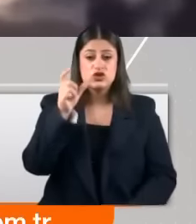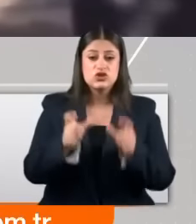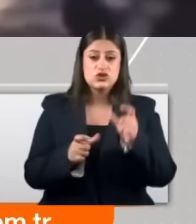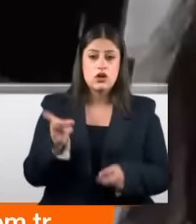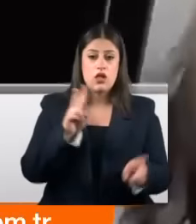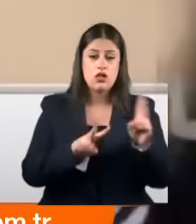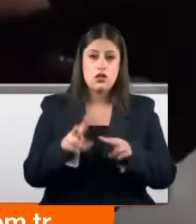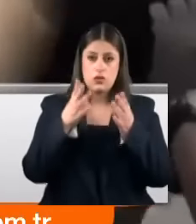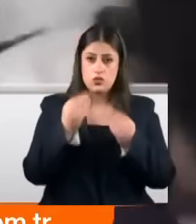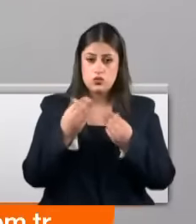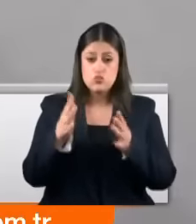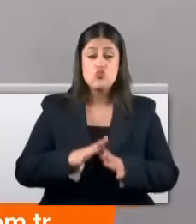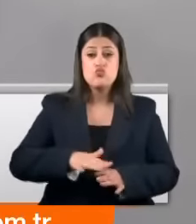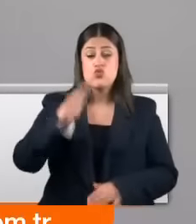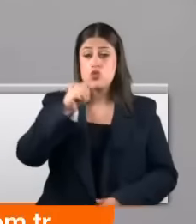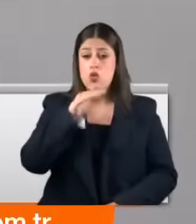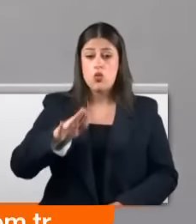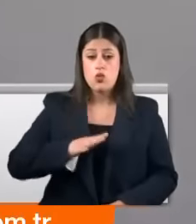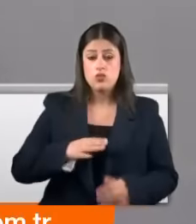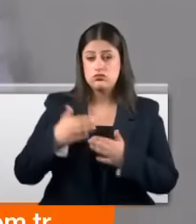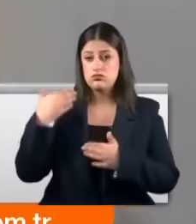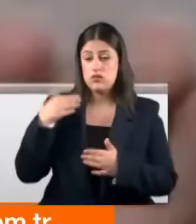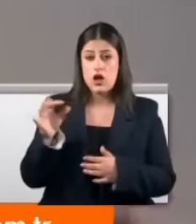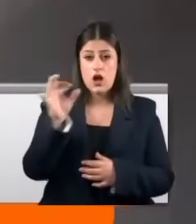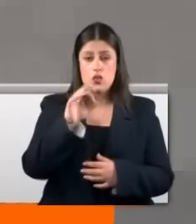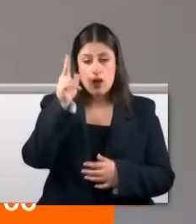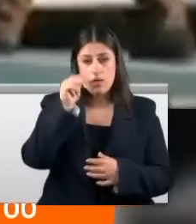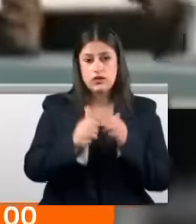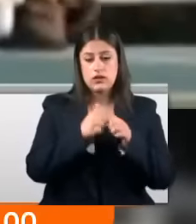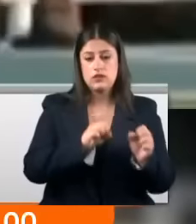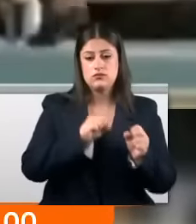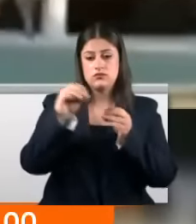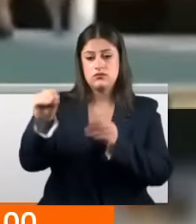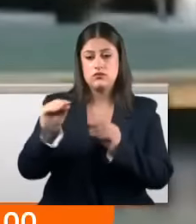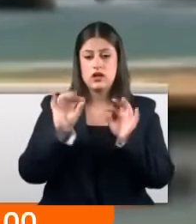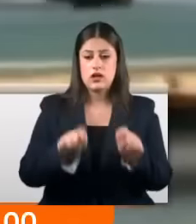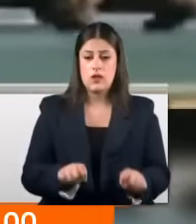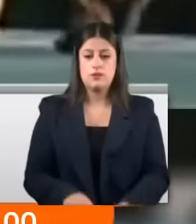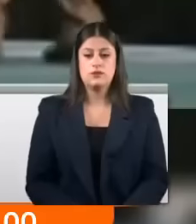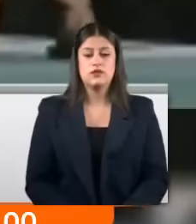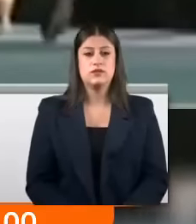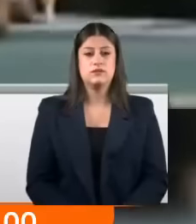kaybetmişti. Büyük oğul Lopez geçen Eylül'de Amerika'ya iade edildi.